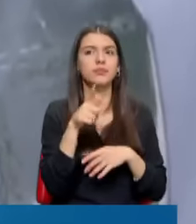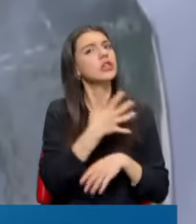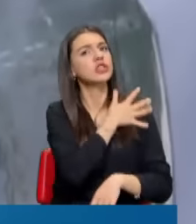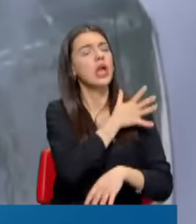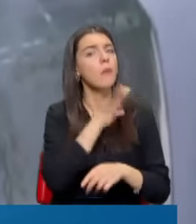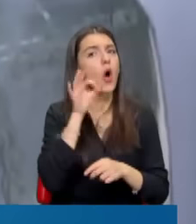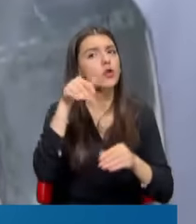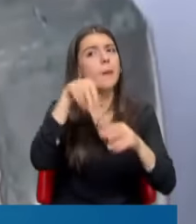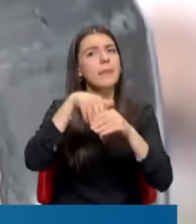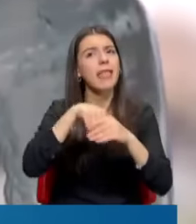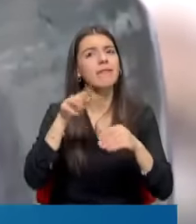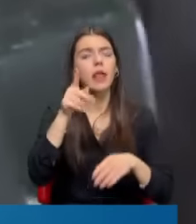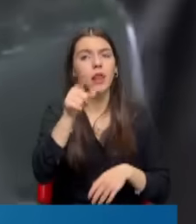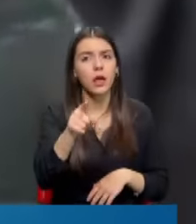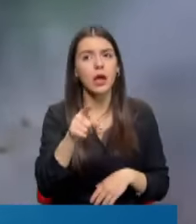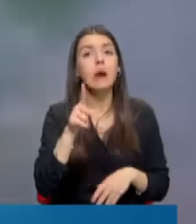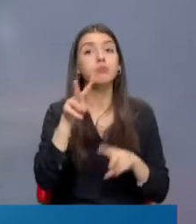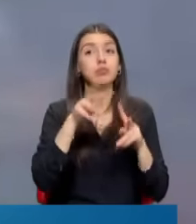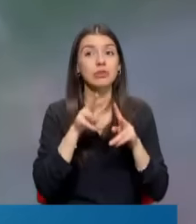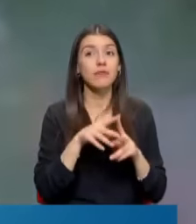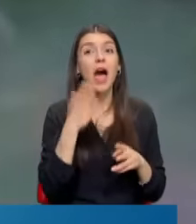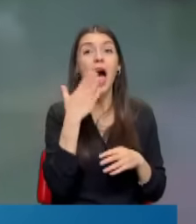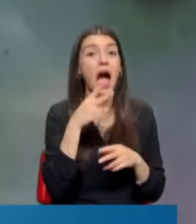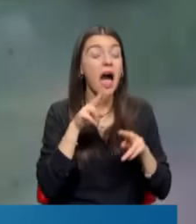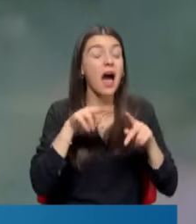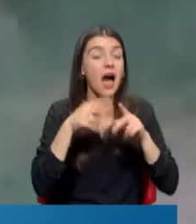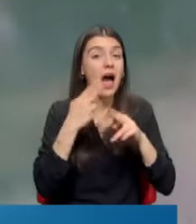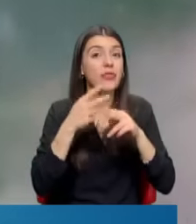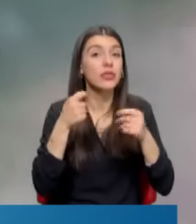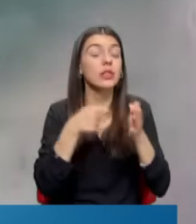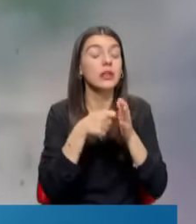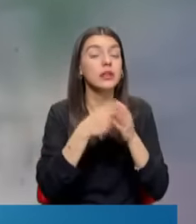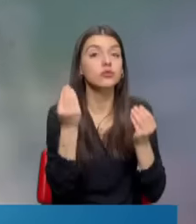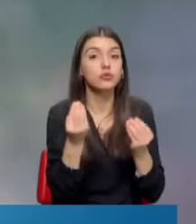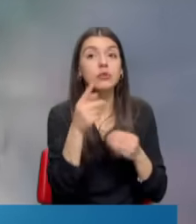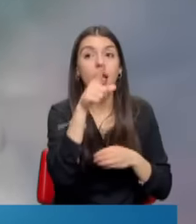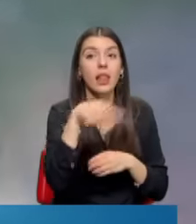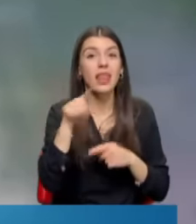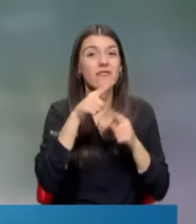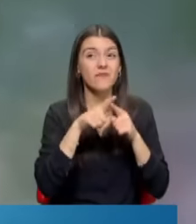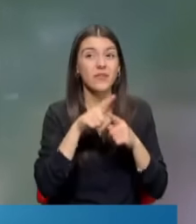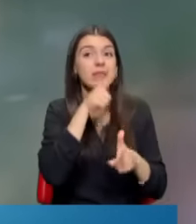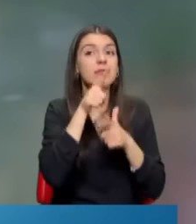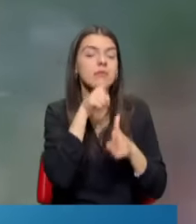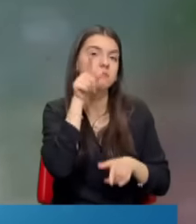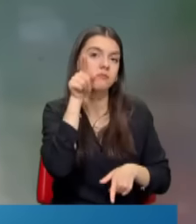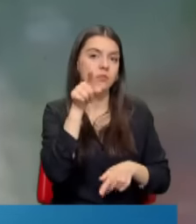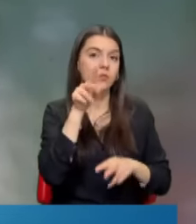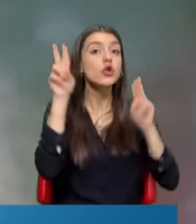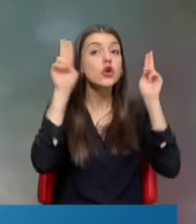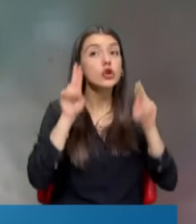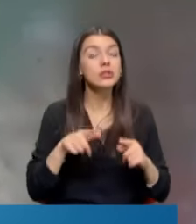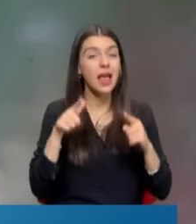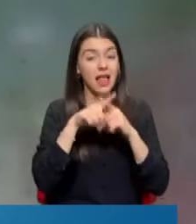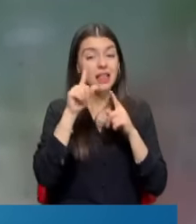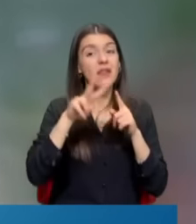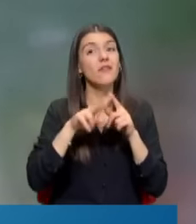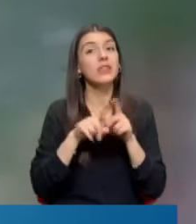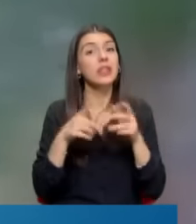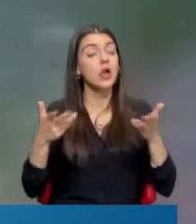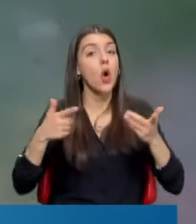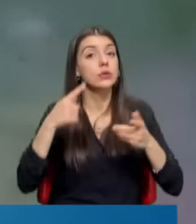Milletvekili Mustafa Adıgüzel'in böcekli protestosunun ardından fındık üreticilerinden de ses yükseldi. Ulusal Fındık Konseyi Yönetim